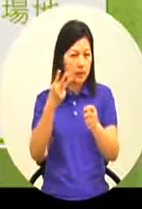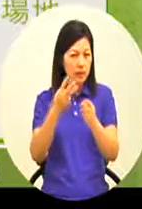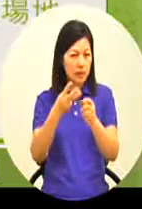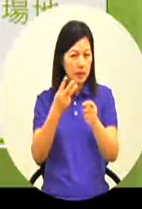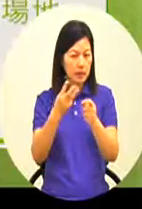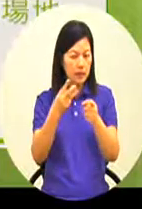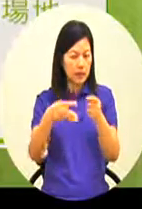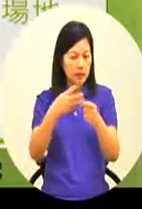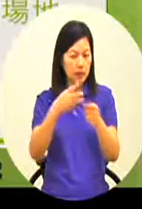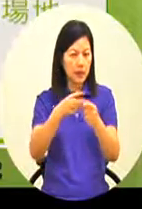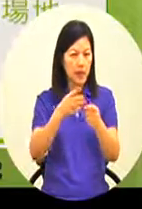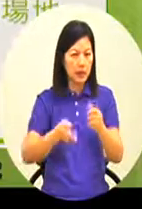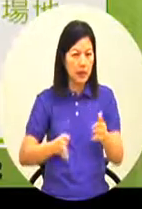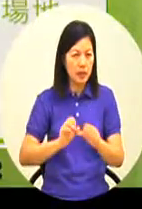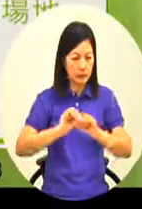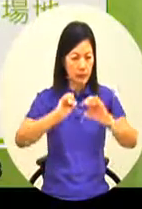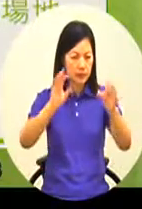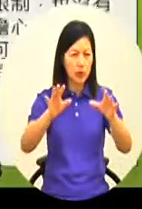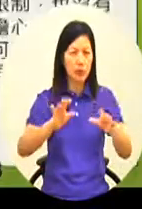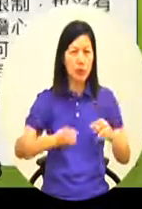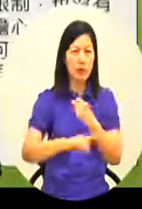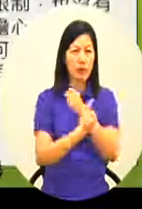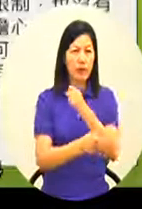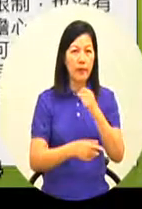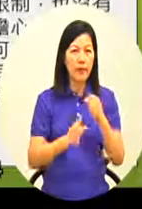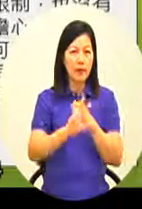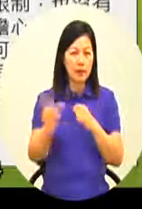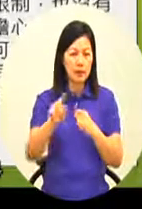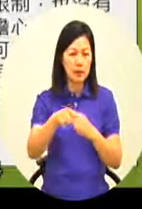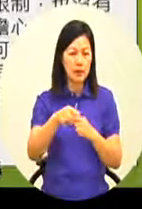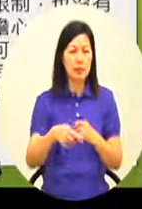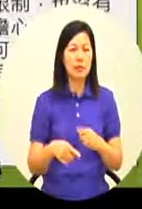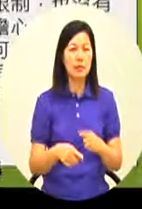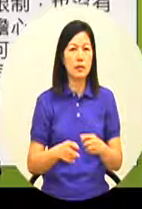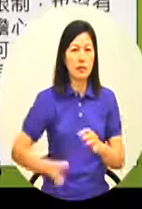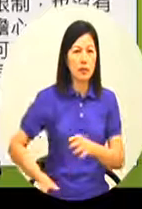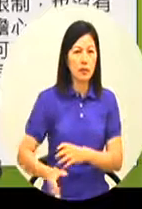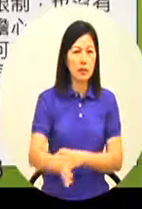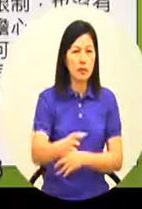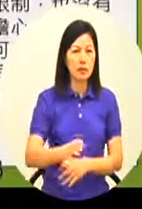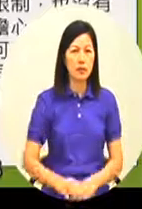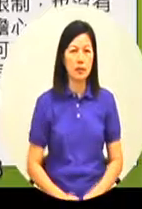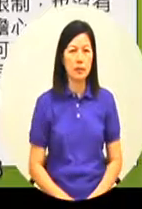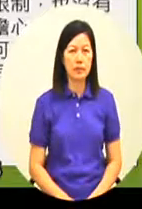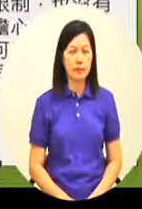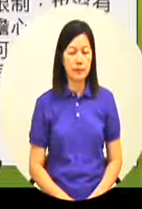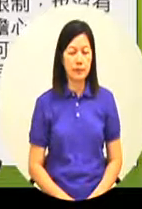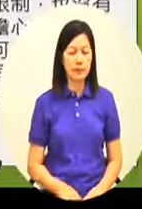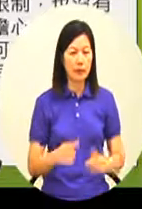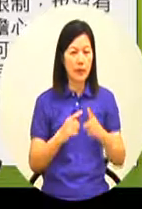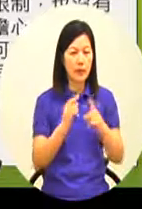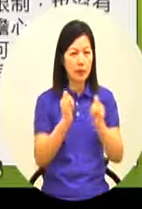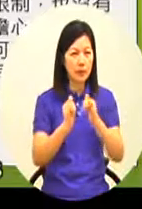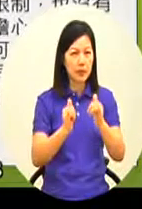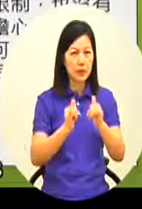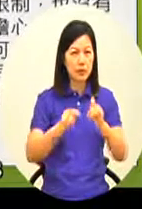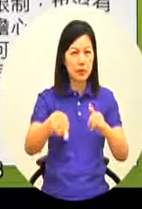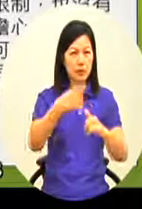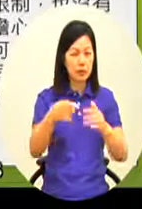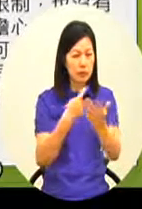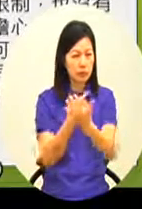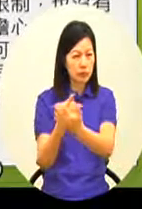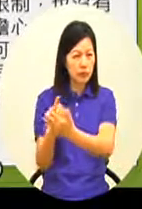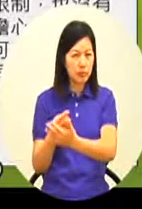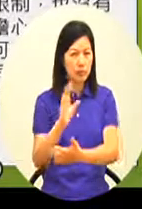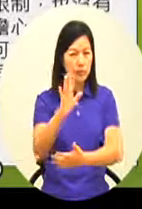样子的一个法式滚球，那一直到持续到现在，其实还蛮多，越来越多人他其实是蛮喜欢这